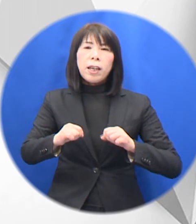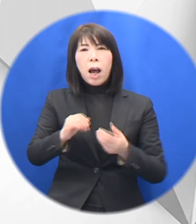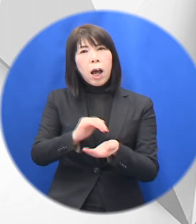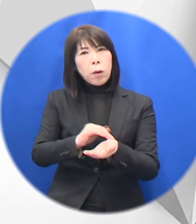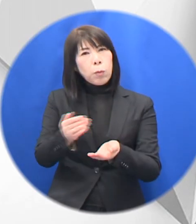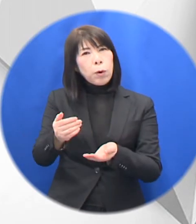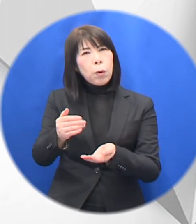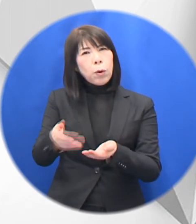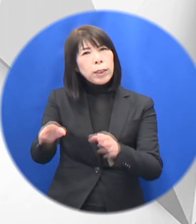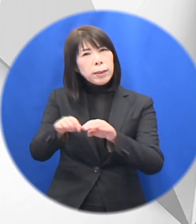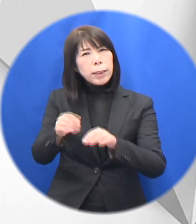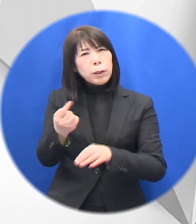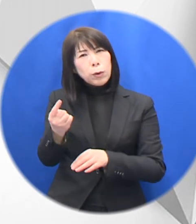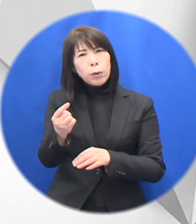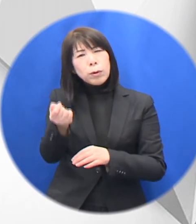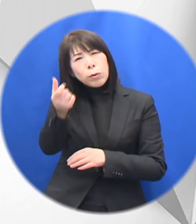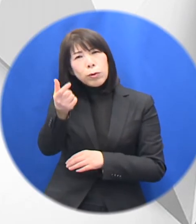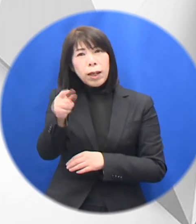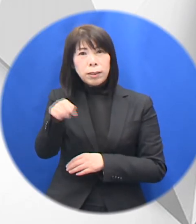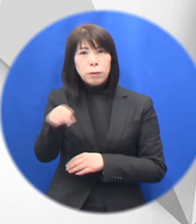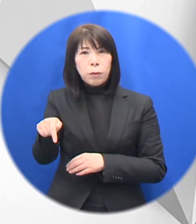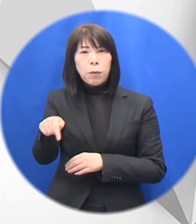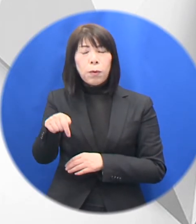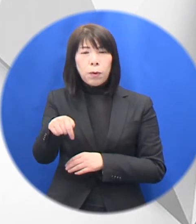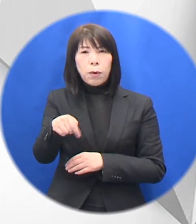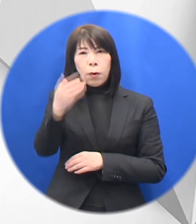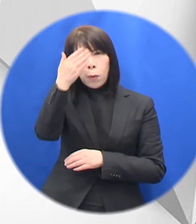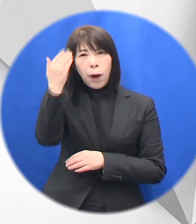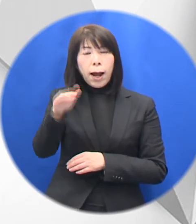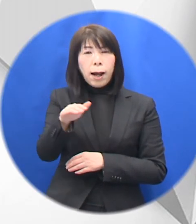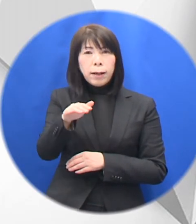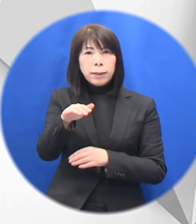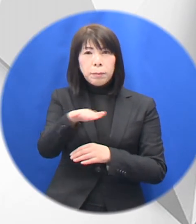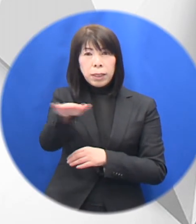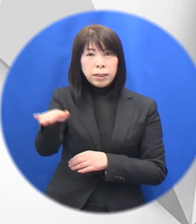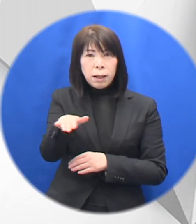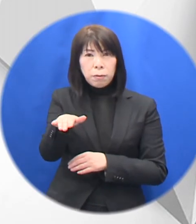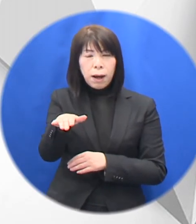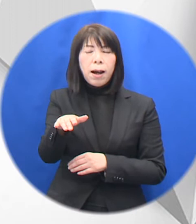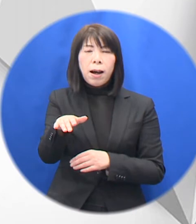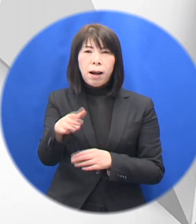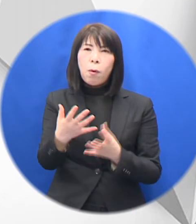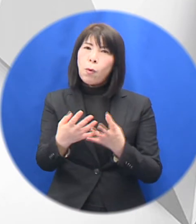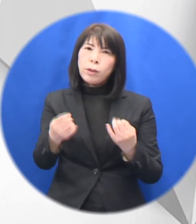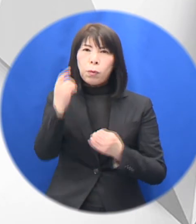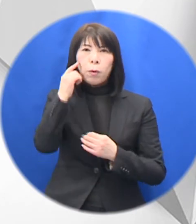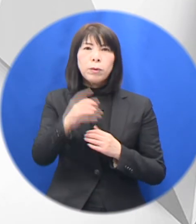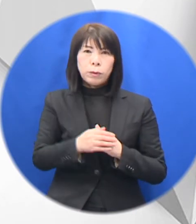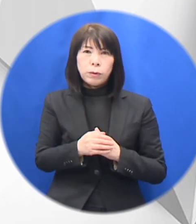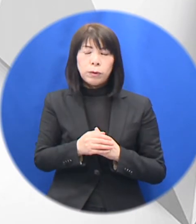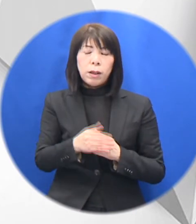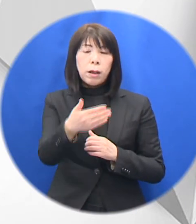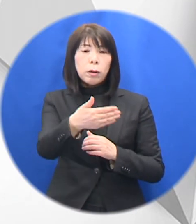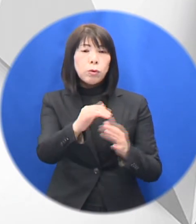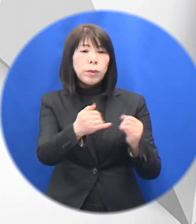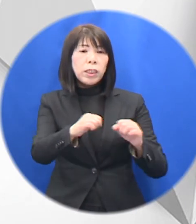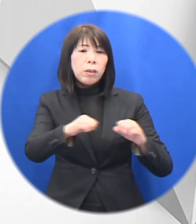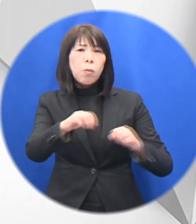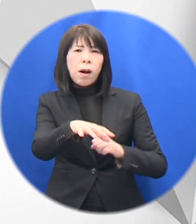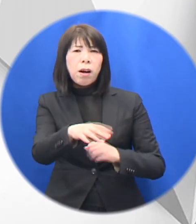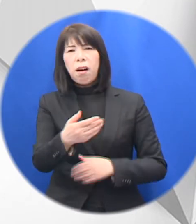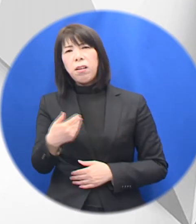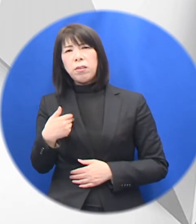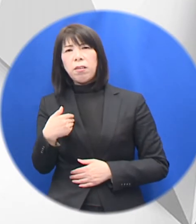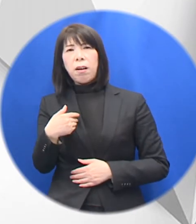っていう方は結構若い方ではいらっしゃると思うんですね。 で なおかつその、組広場もあまり使わないよという方もいらっしゃるかもしれません